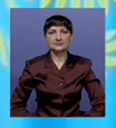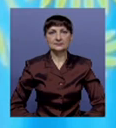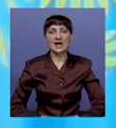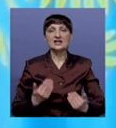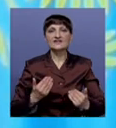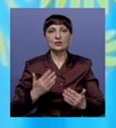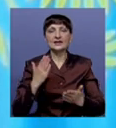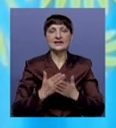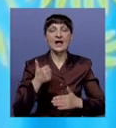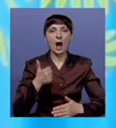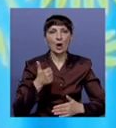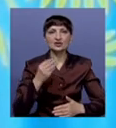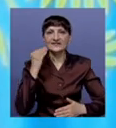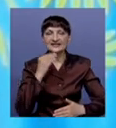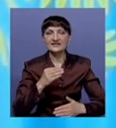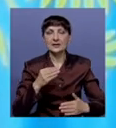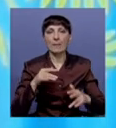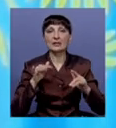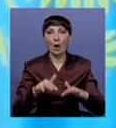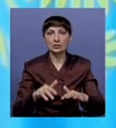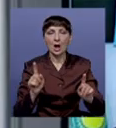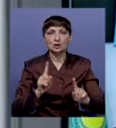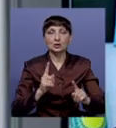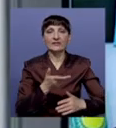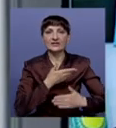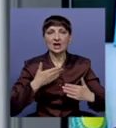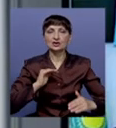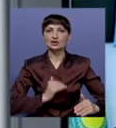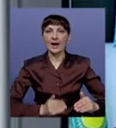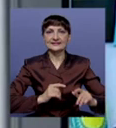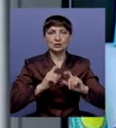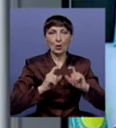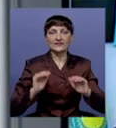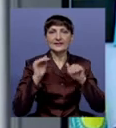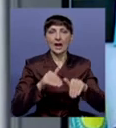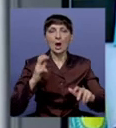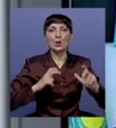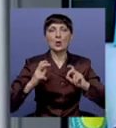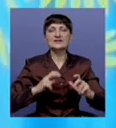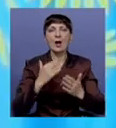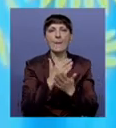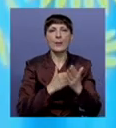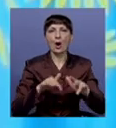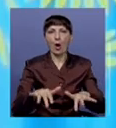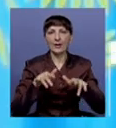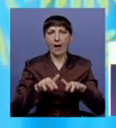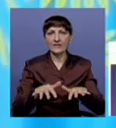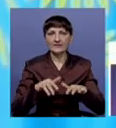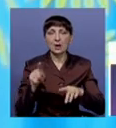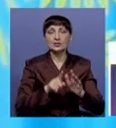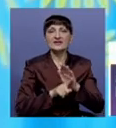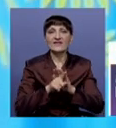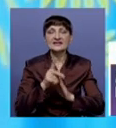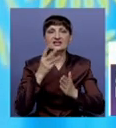На сегодня есть хорошие и эффективные подходы для того, чтобы в наших частных школах внедрялись курсы программирования, чтобы они вводили